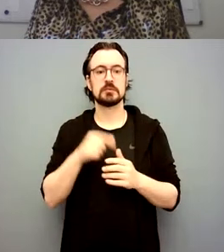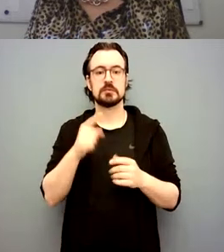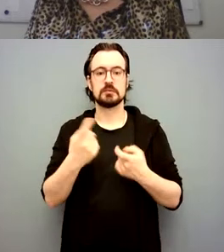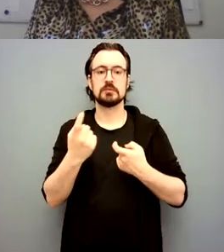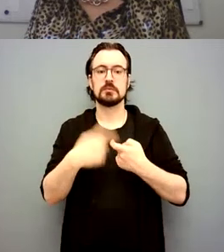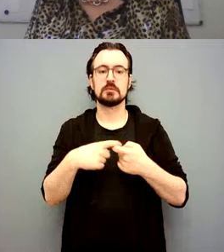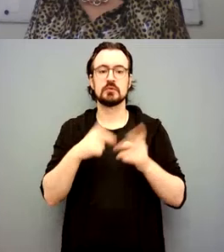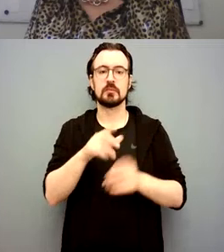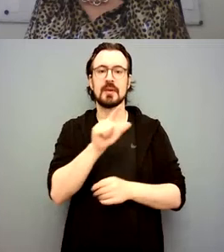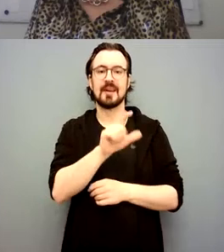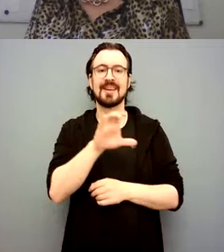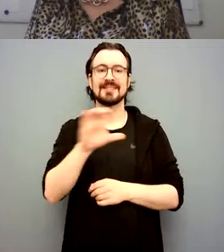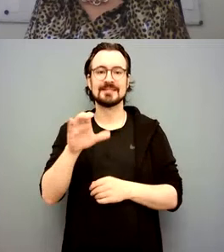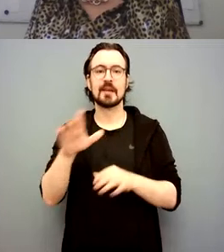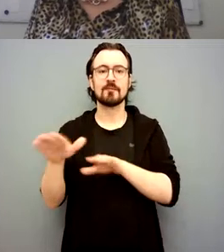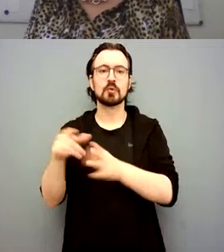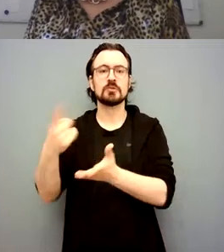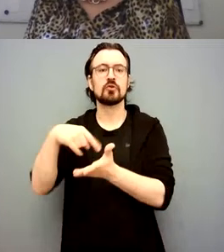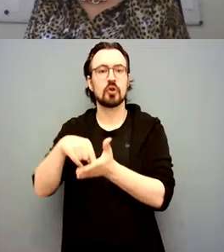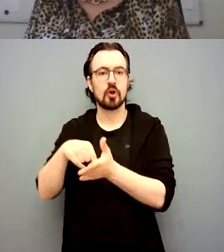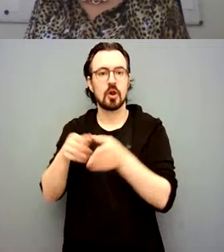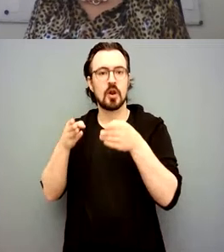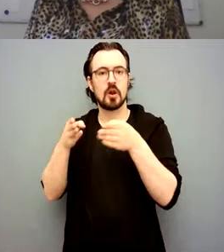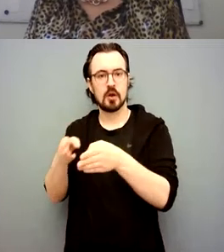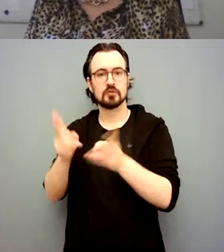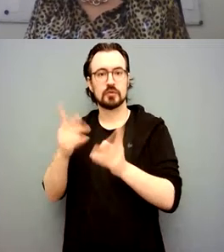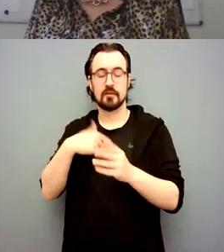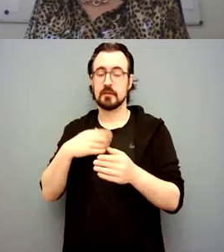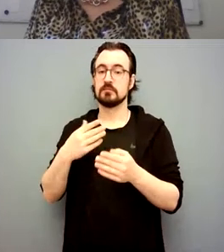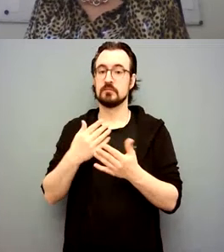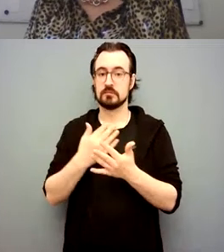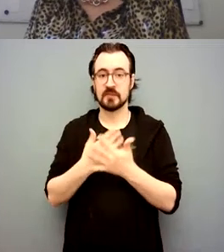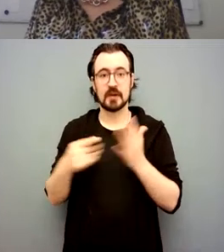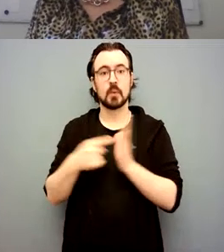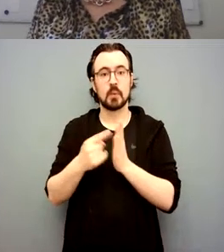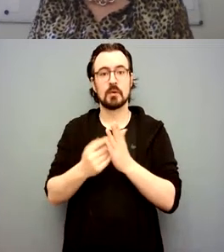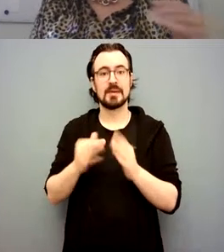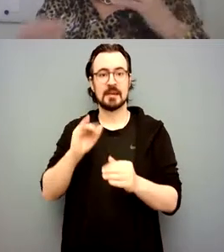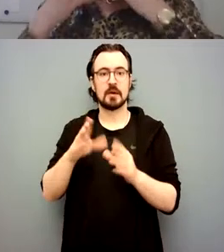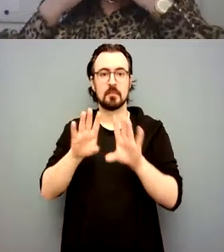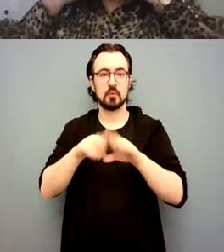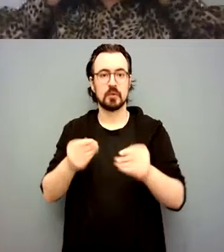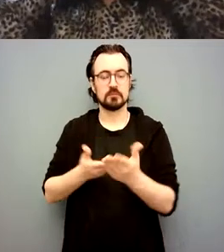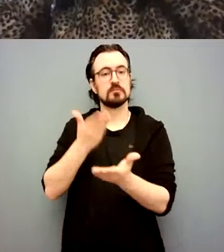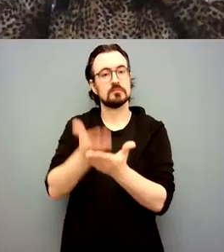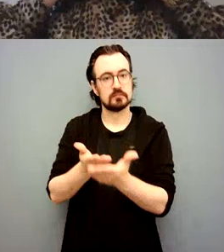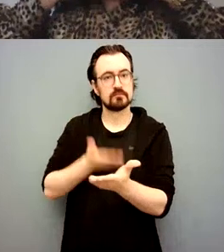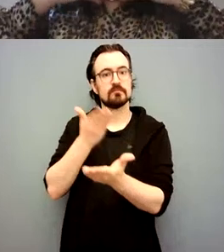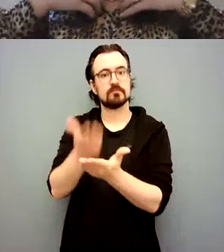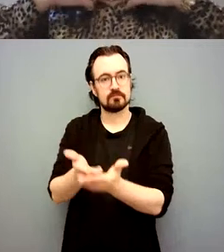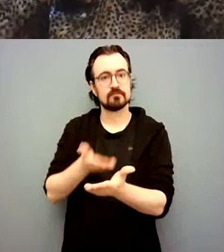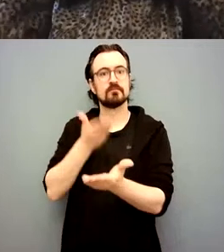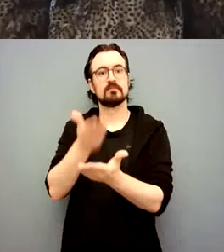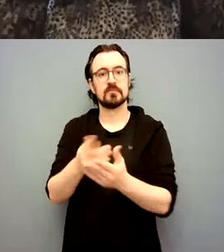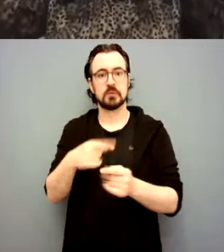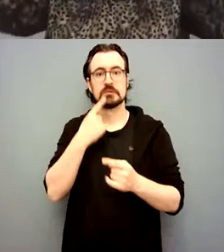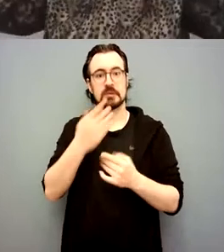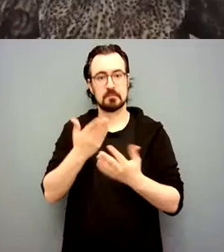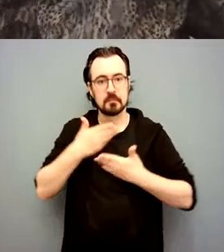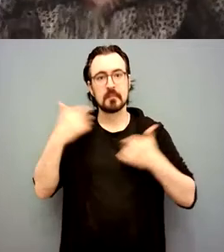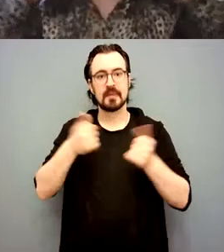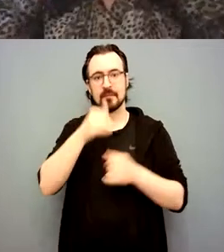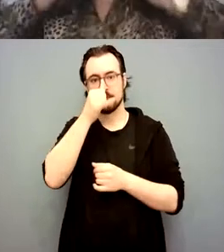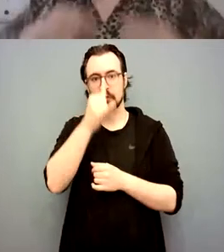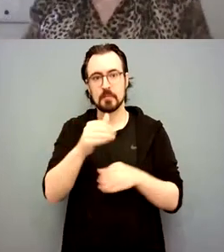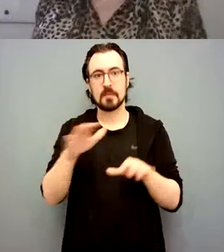kallade LSS-vårdcentraler som vi har gång på gång i budget lagt fram och sagt att det är bättre att den förebyggande